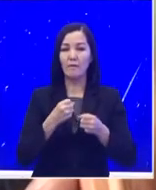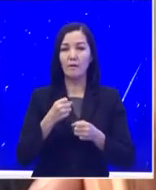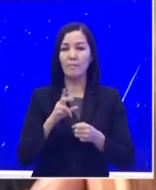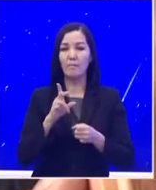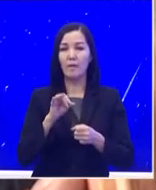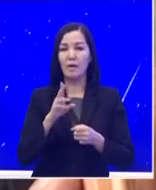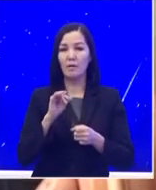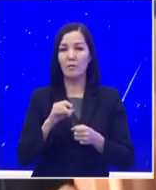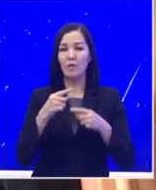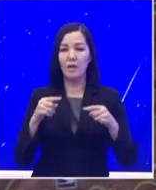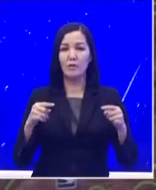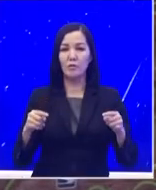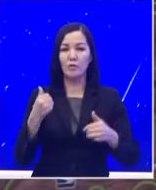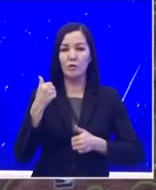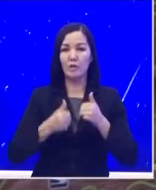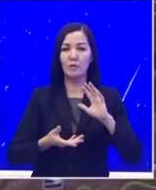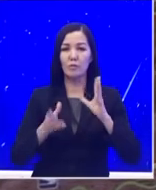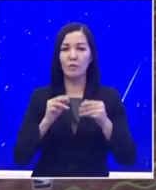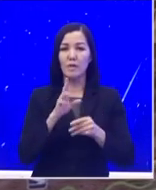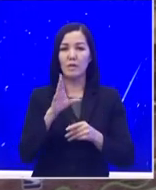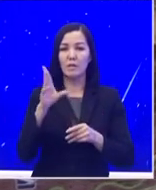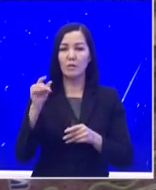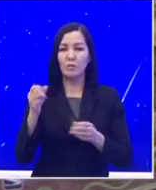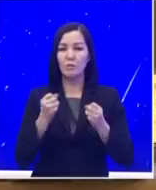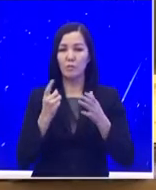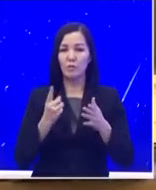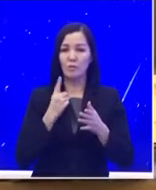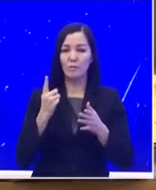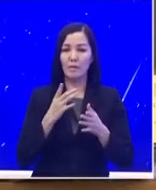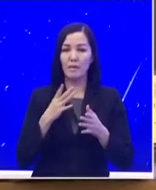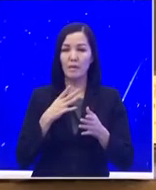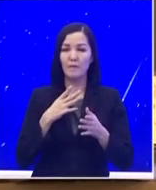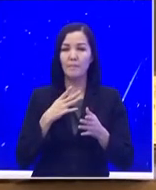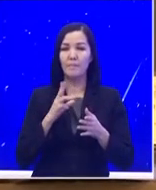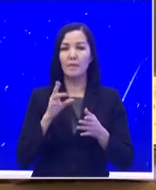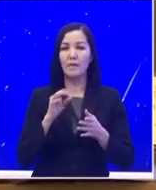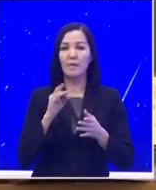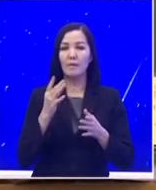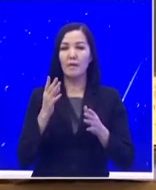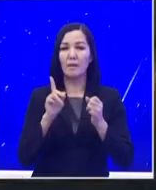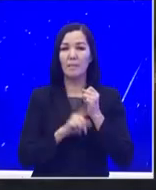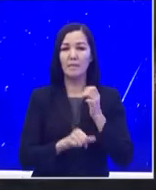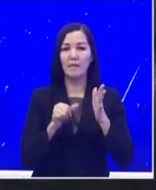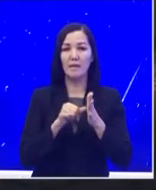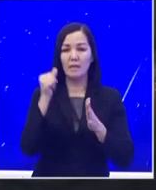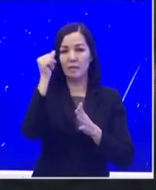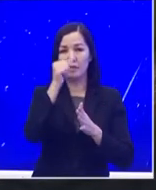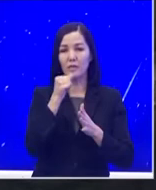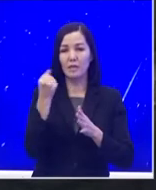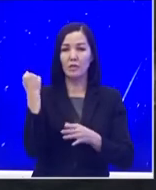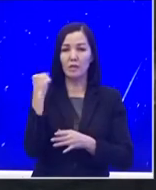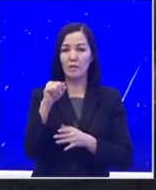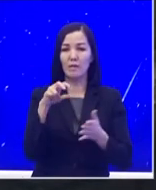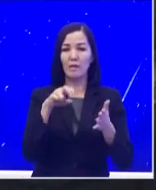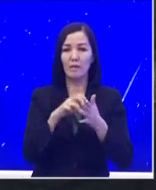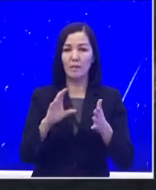автобиатлон, дрифт жарыс түрлері бойынша КСРО спорт шебері каскадерде болды. Тарабенко соңғы 6 жылда жерлестеріміздің жеңіп алған мақтау